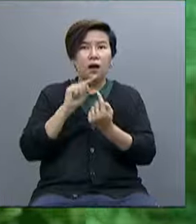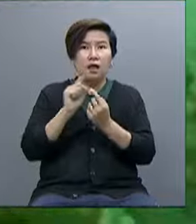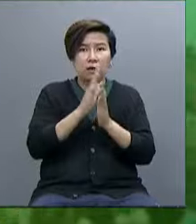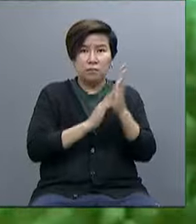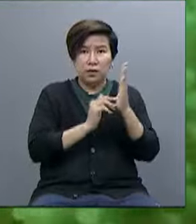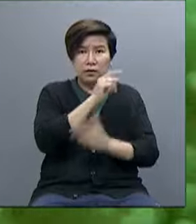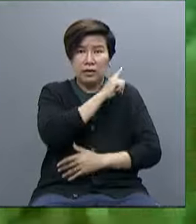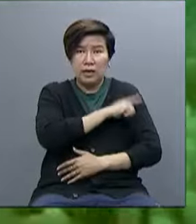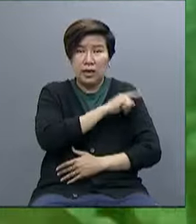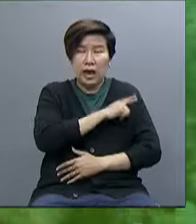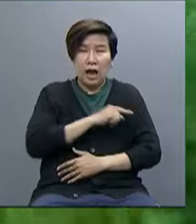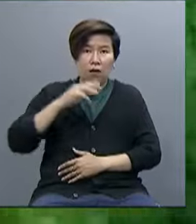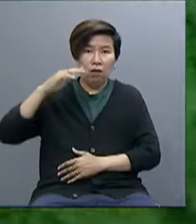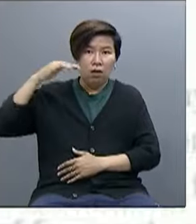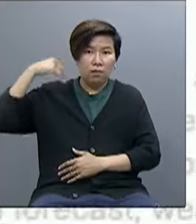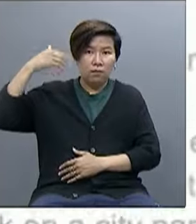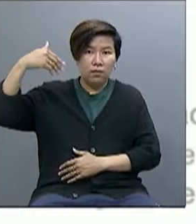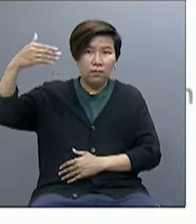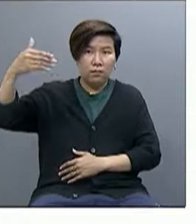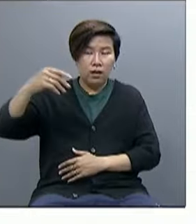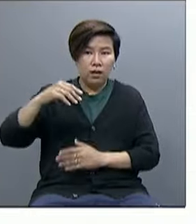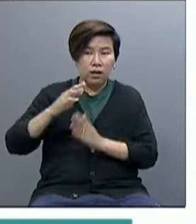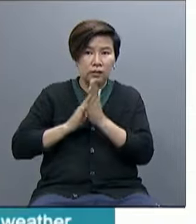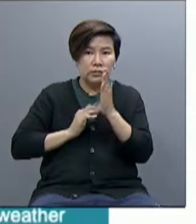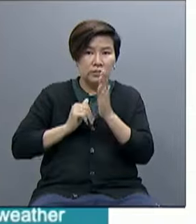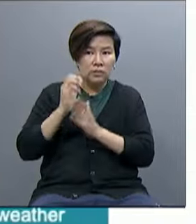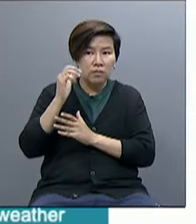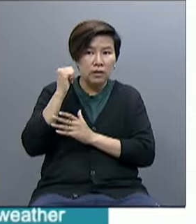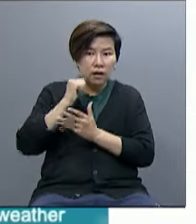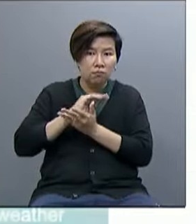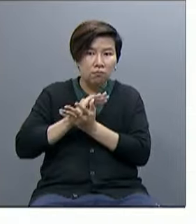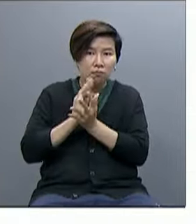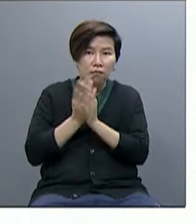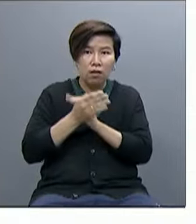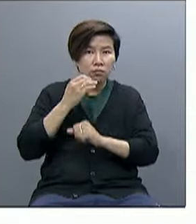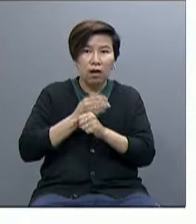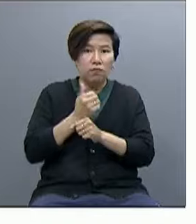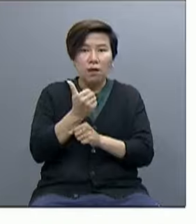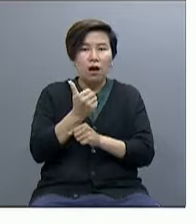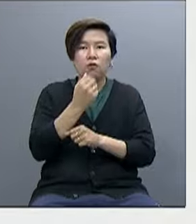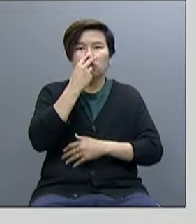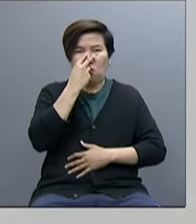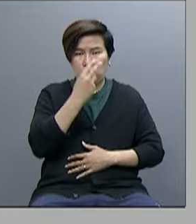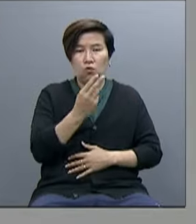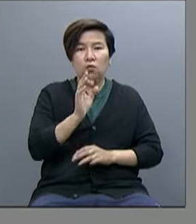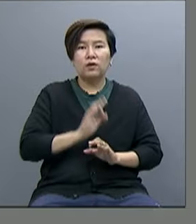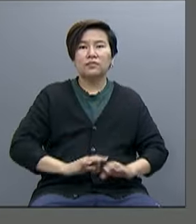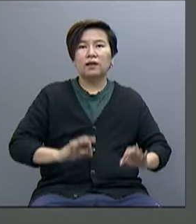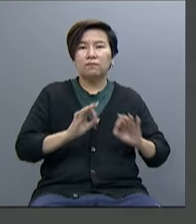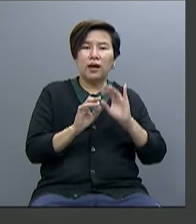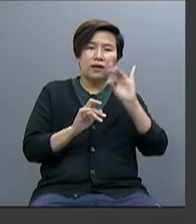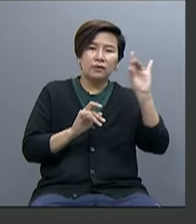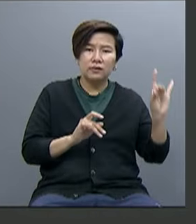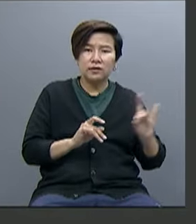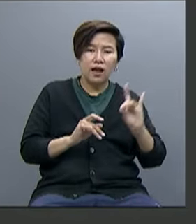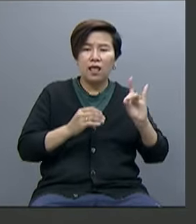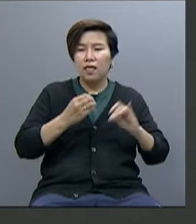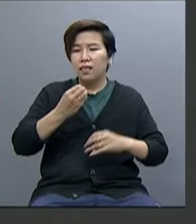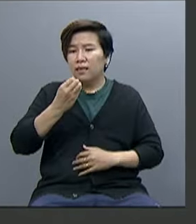ครั้งหรือไม่และอาจจะหมายถึงจุดเปลี่ยนที่สำคัญของวงจรนิเวศสัตว์น้ำอาหารทะเลต่างๆด้วย